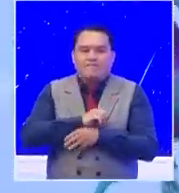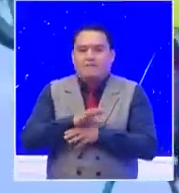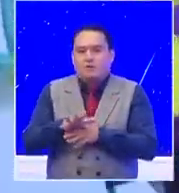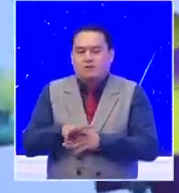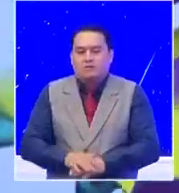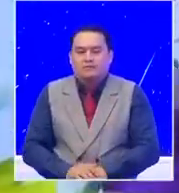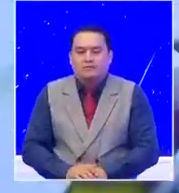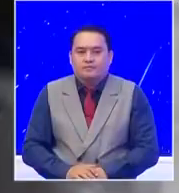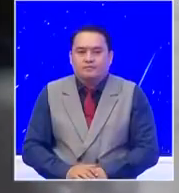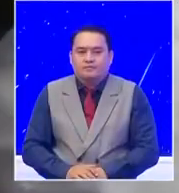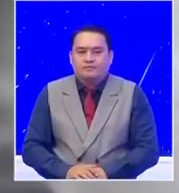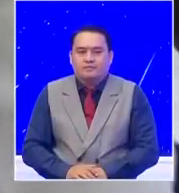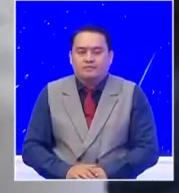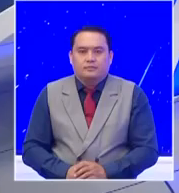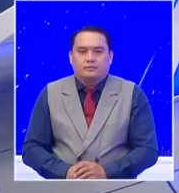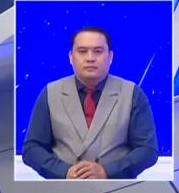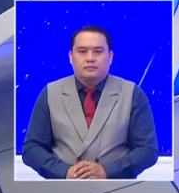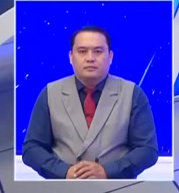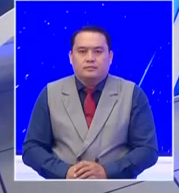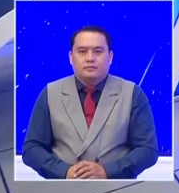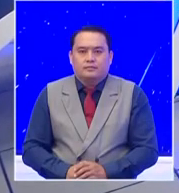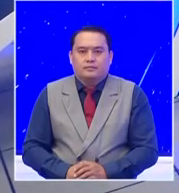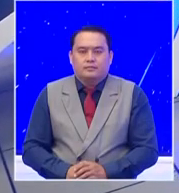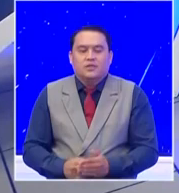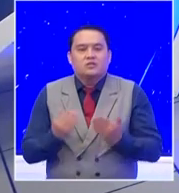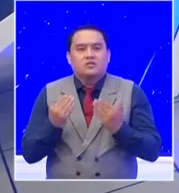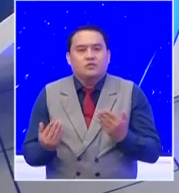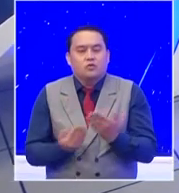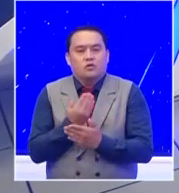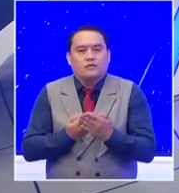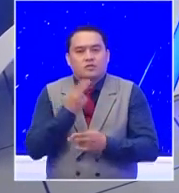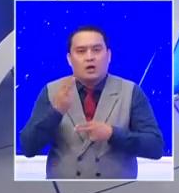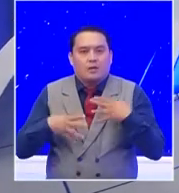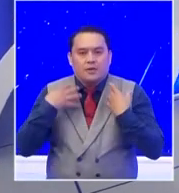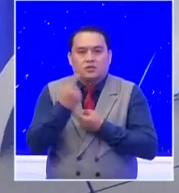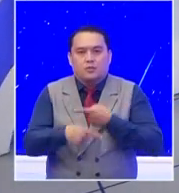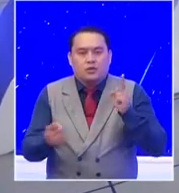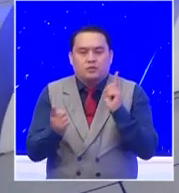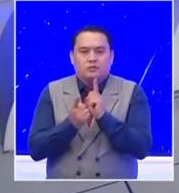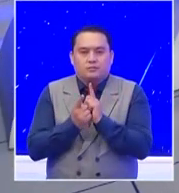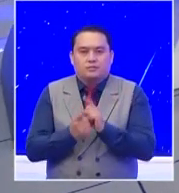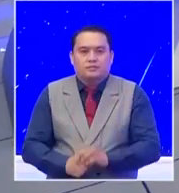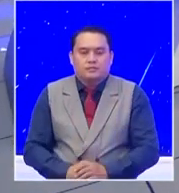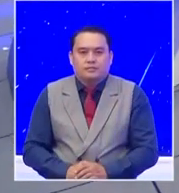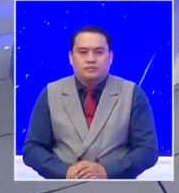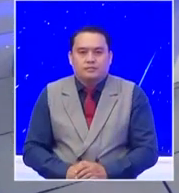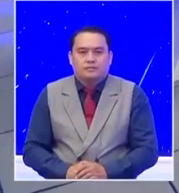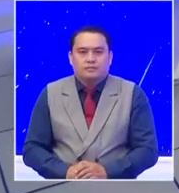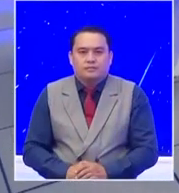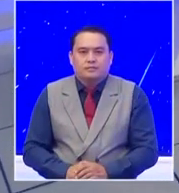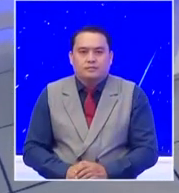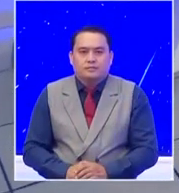среднесрочной перспективе. Это вся информация уходящего дня. Спасибо за внимание. До свидания.